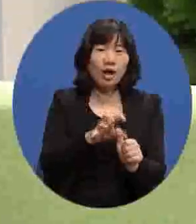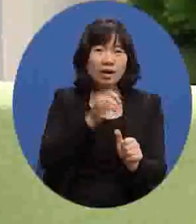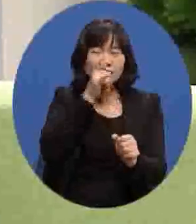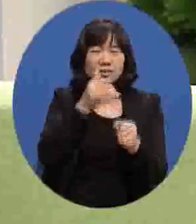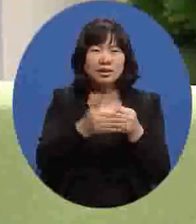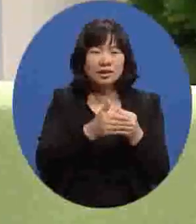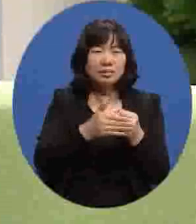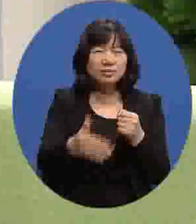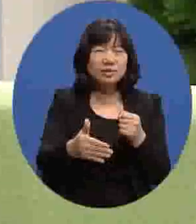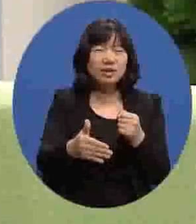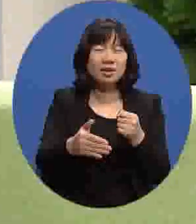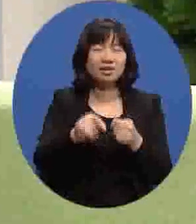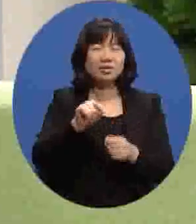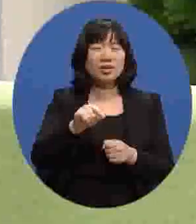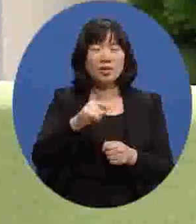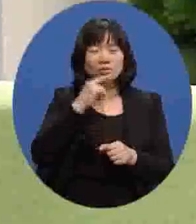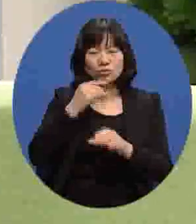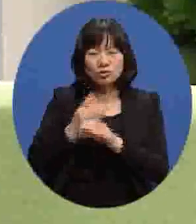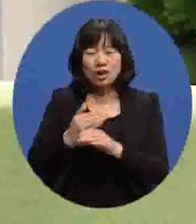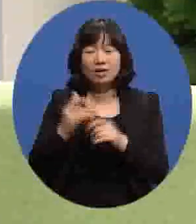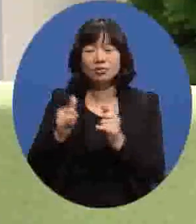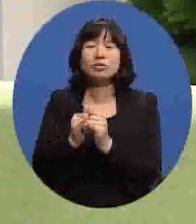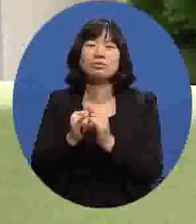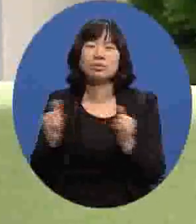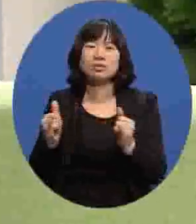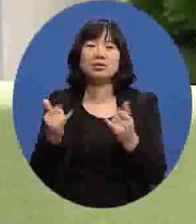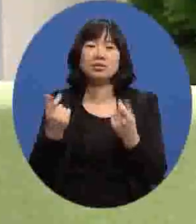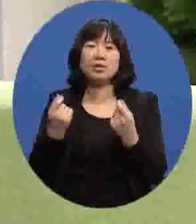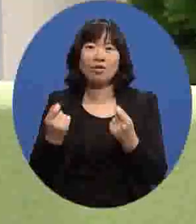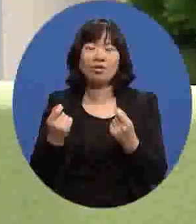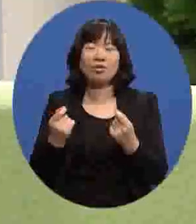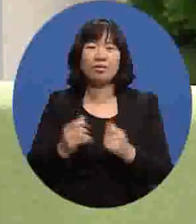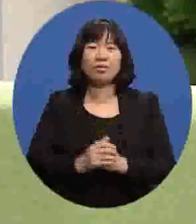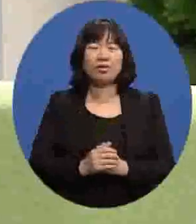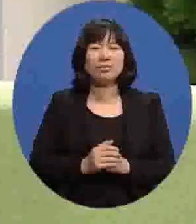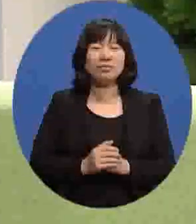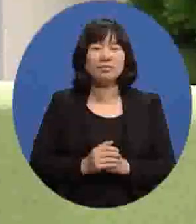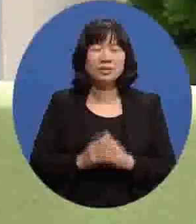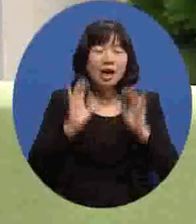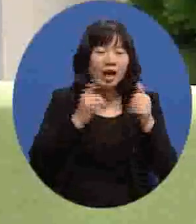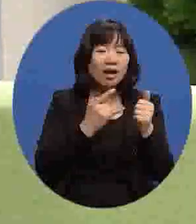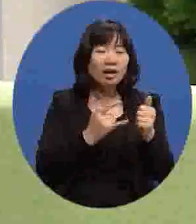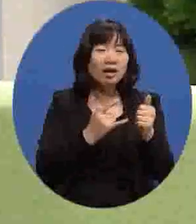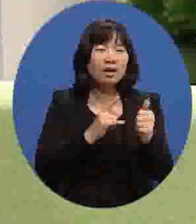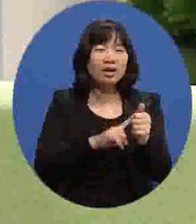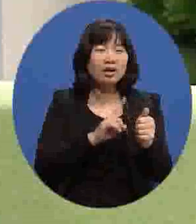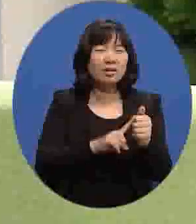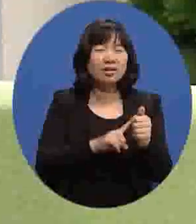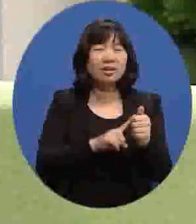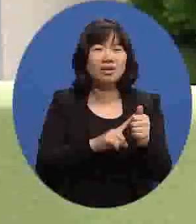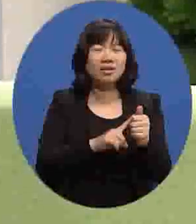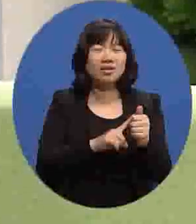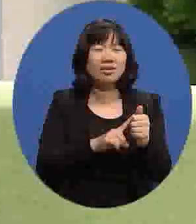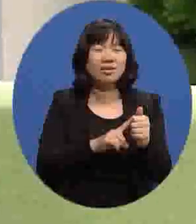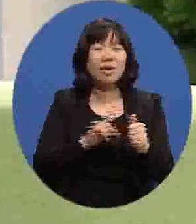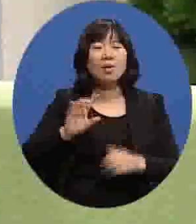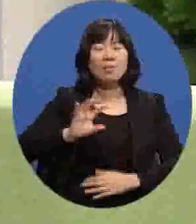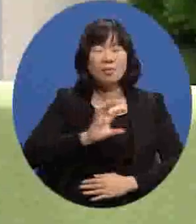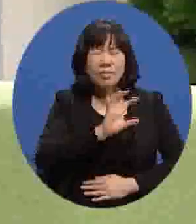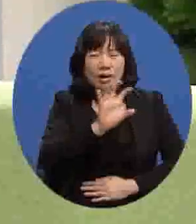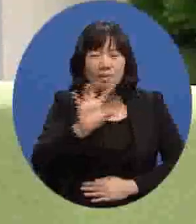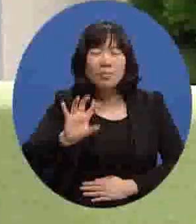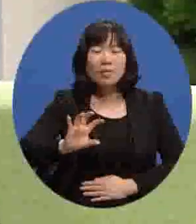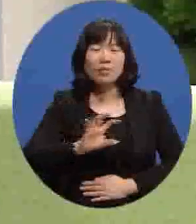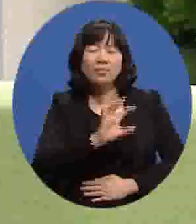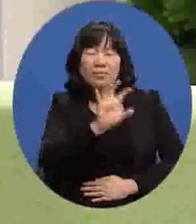되니까 저쪽 우리 북한 주민 같은 애들이 되는 거예요. 근데 아이들은 사실은